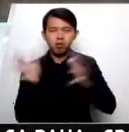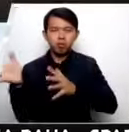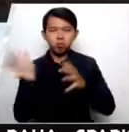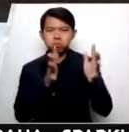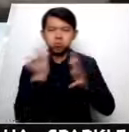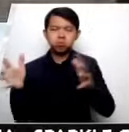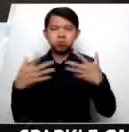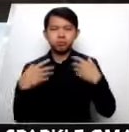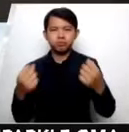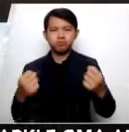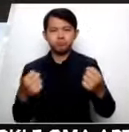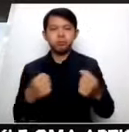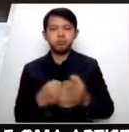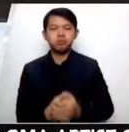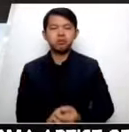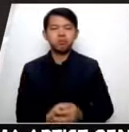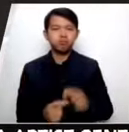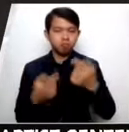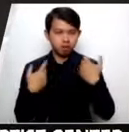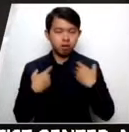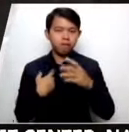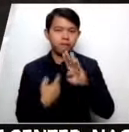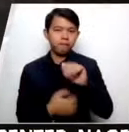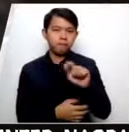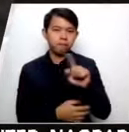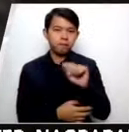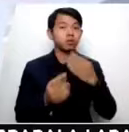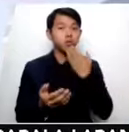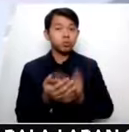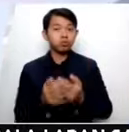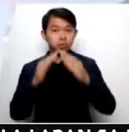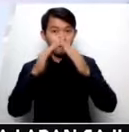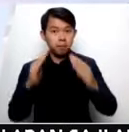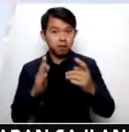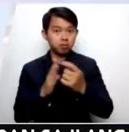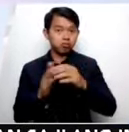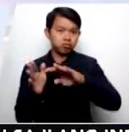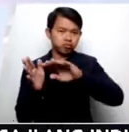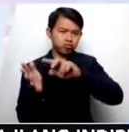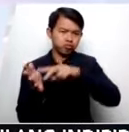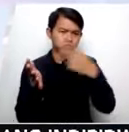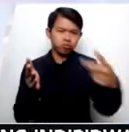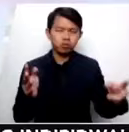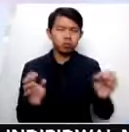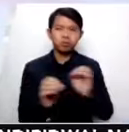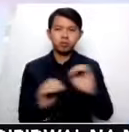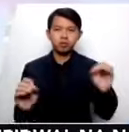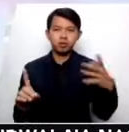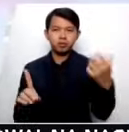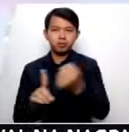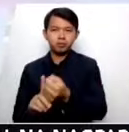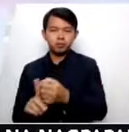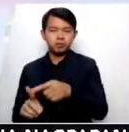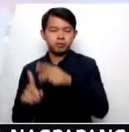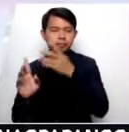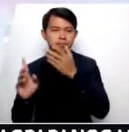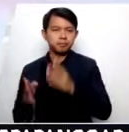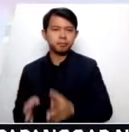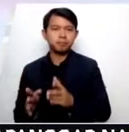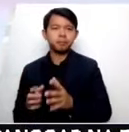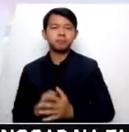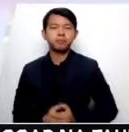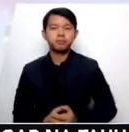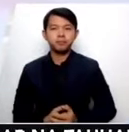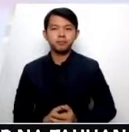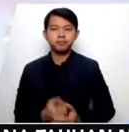lang walang tinamaan ng yero ikinaalarma ng dalawang kongresista ang pagdami